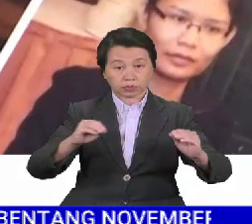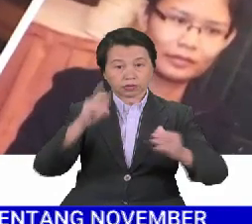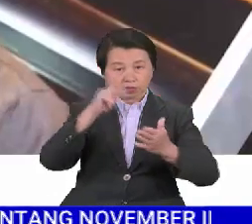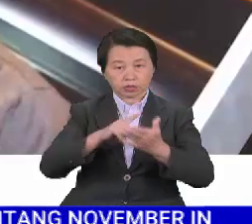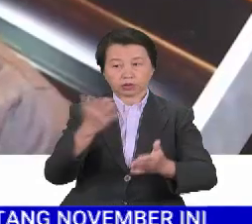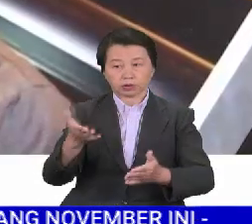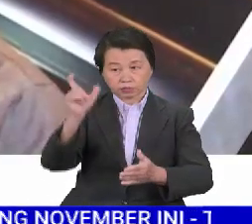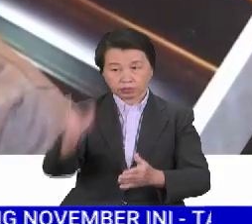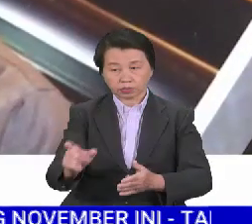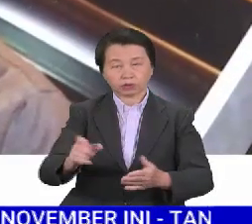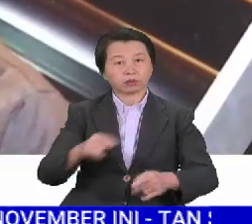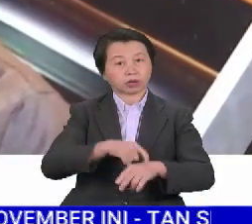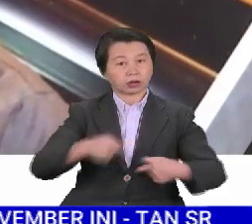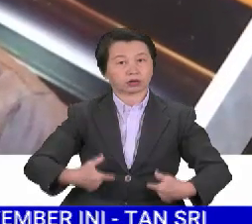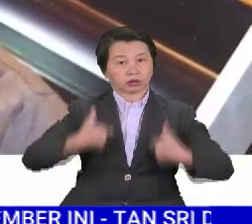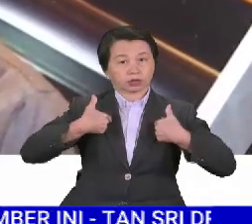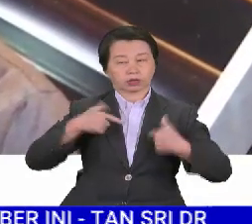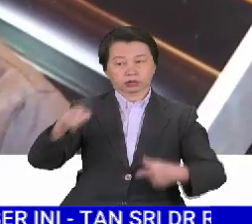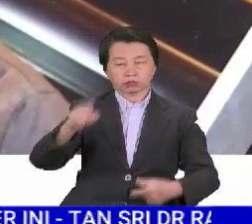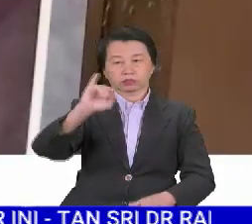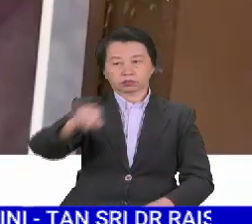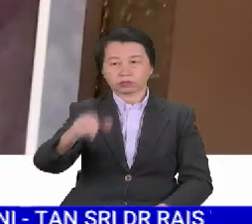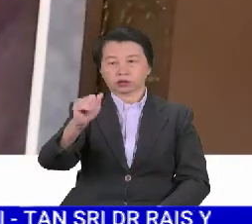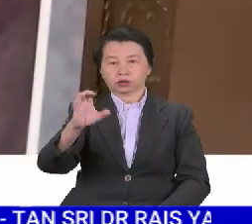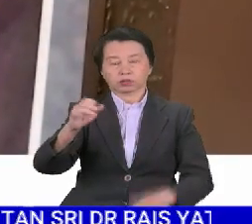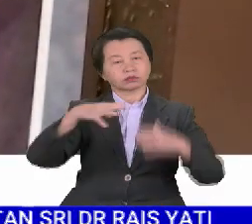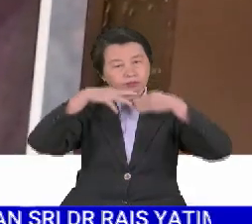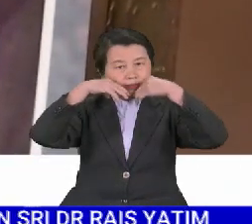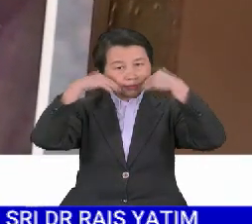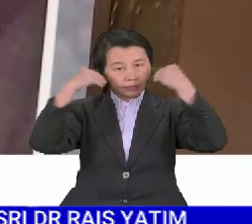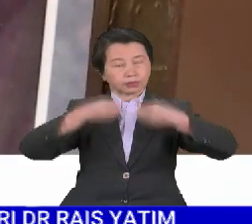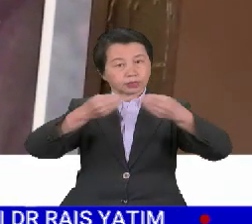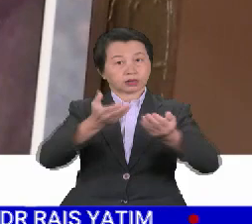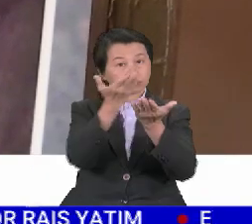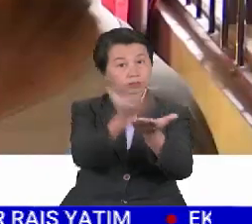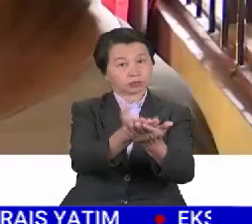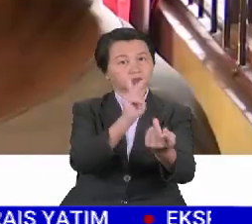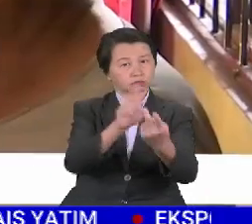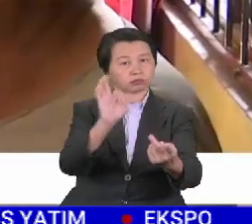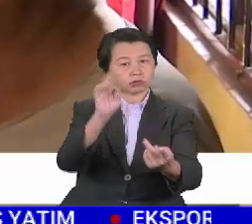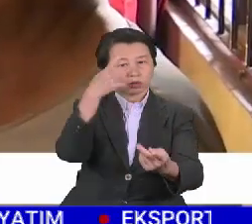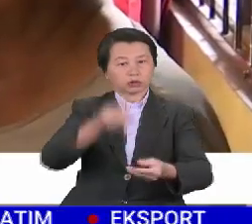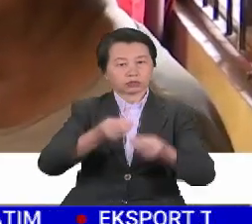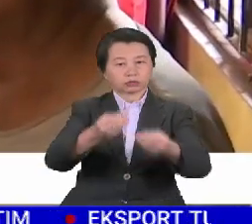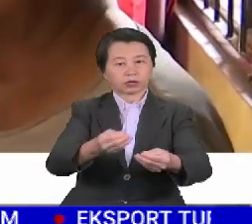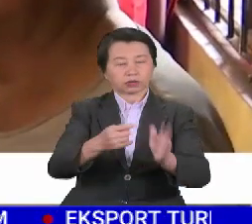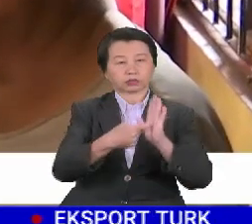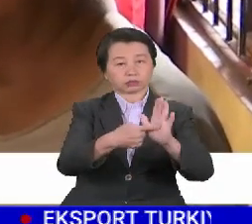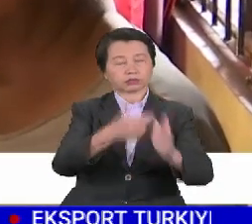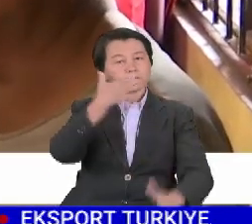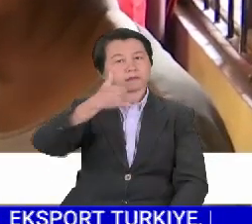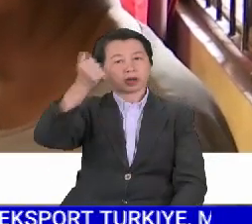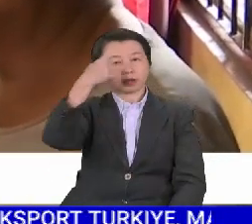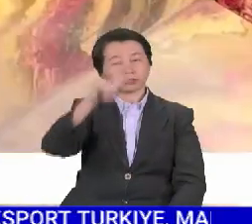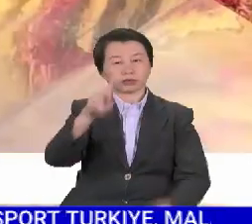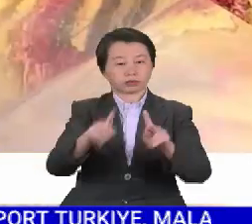mengenali mendiang semasa hidup, Jet merupakan seorang yang ceria dan sering memberi cadangan yang bernas untuk memberikan persembahan yang terbaik